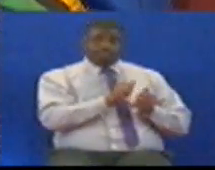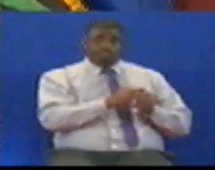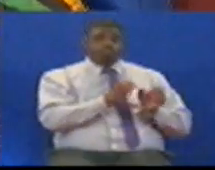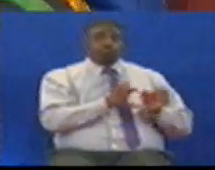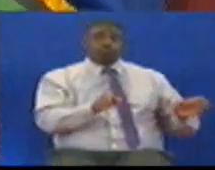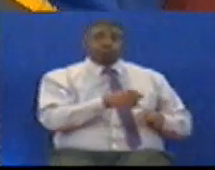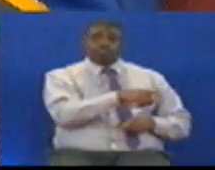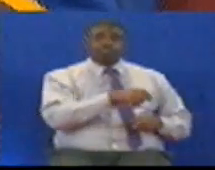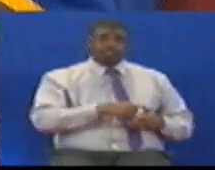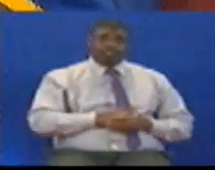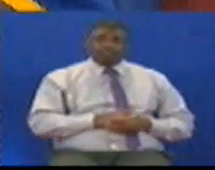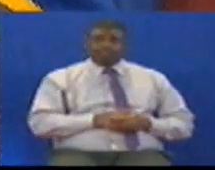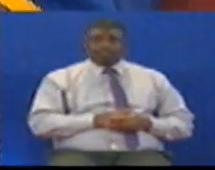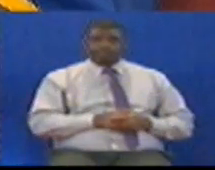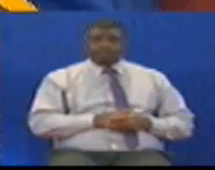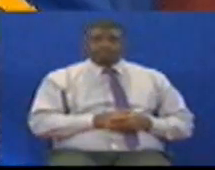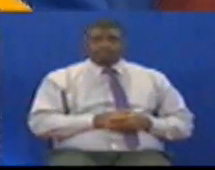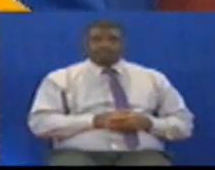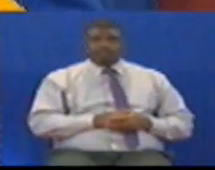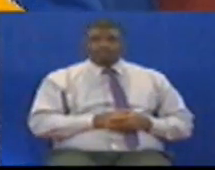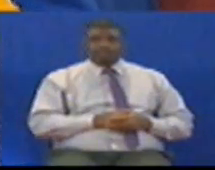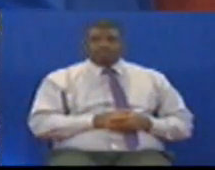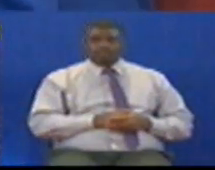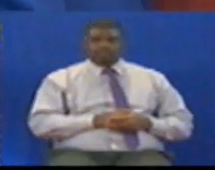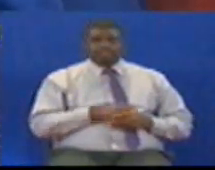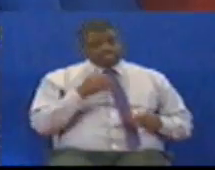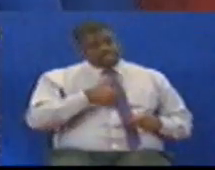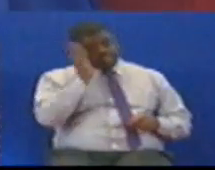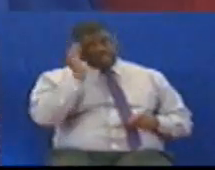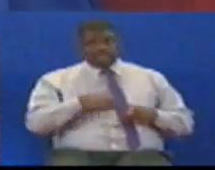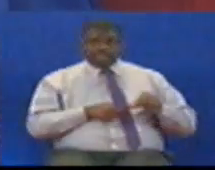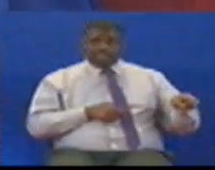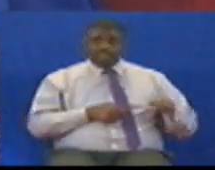mahususi na mapendekezo maalum ya kufanyiwa kazi na serikali.